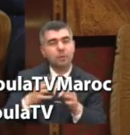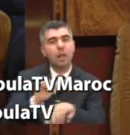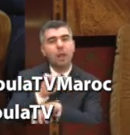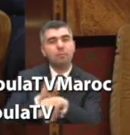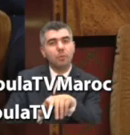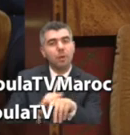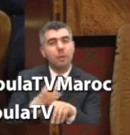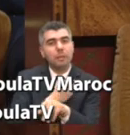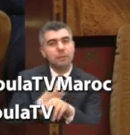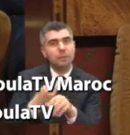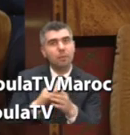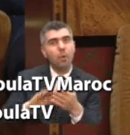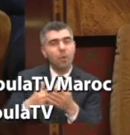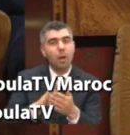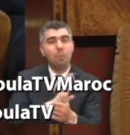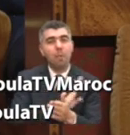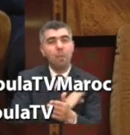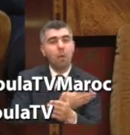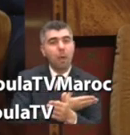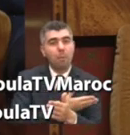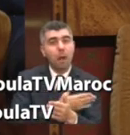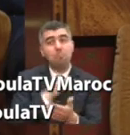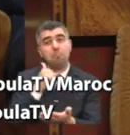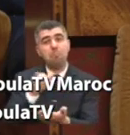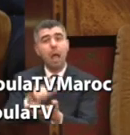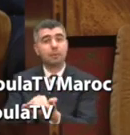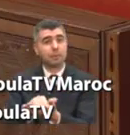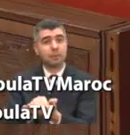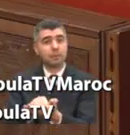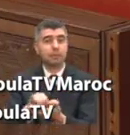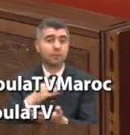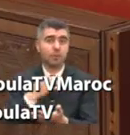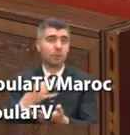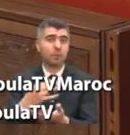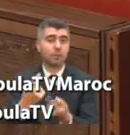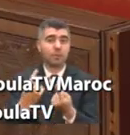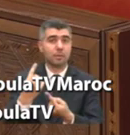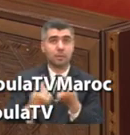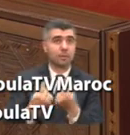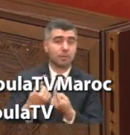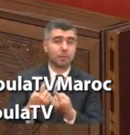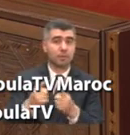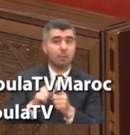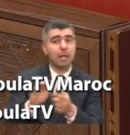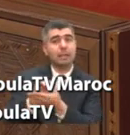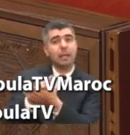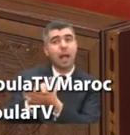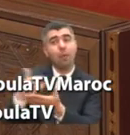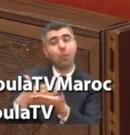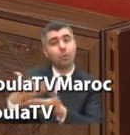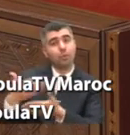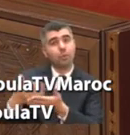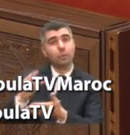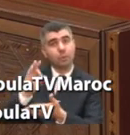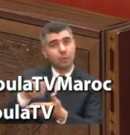الجميع وان كان الوالدين ديالو متوفين؟ طبعا المغاربه ماشي فقط الوالدين، وانما اتصدموا سيكون بطريقه لابقه